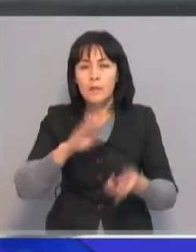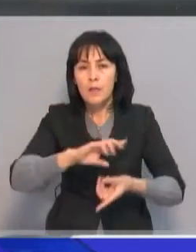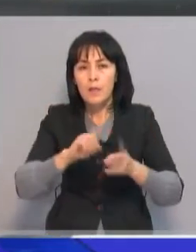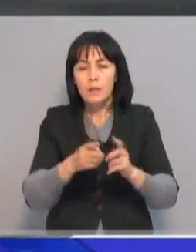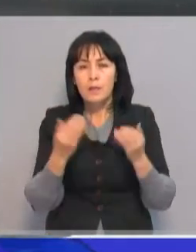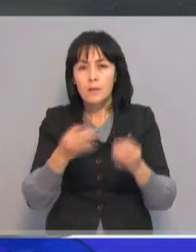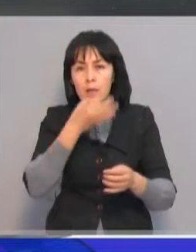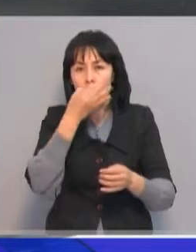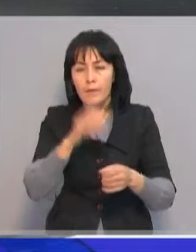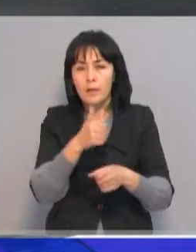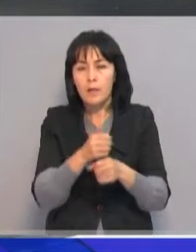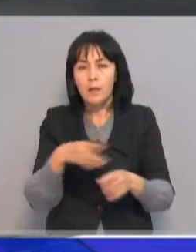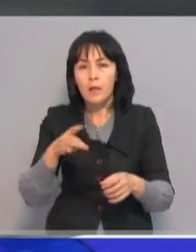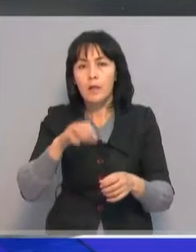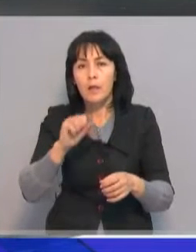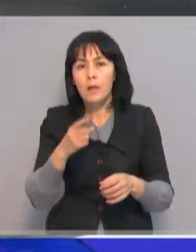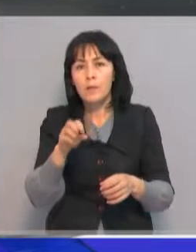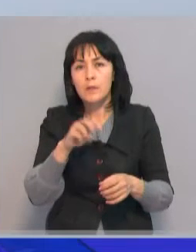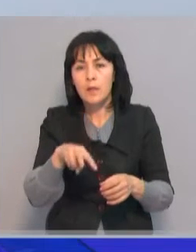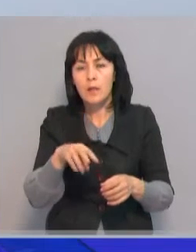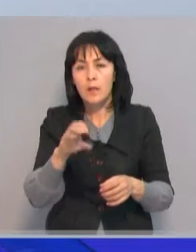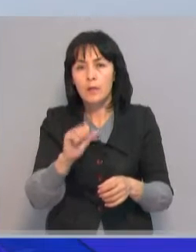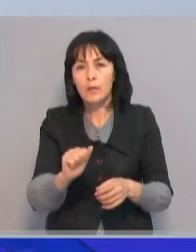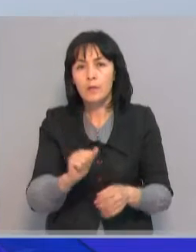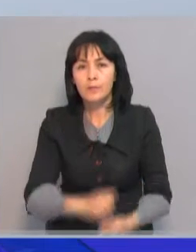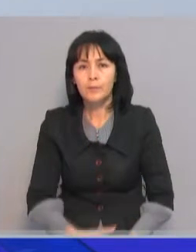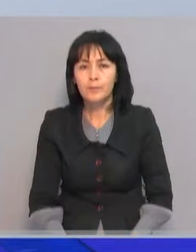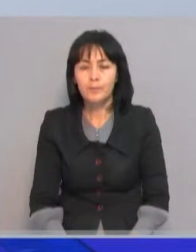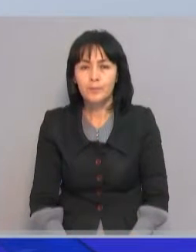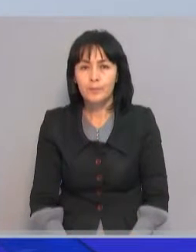изменится, обещает аким района Абзал Аликулов.